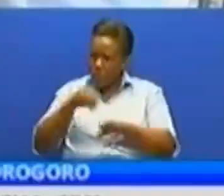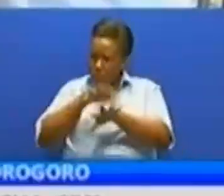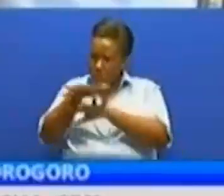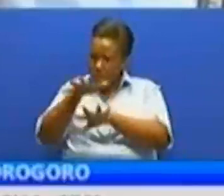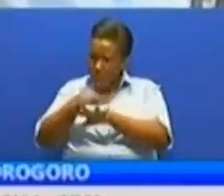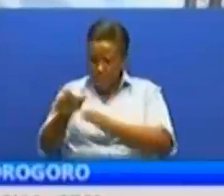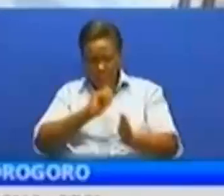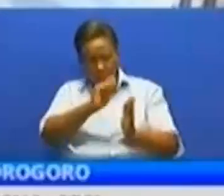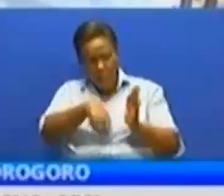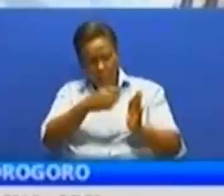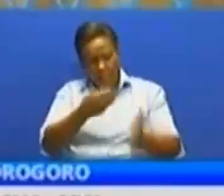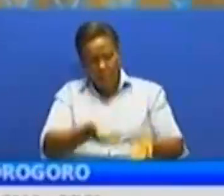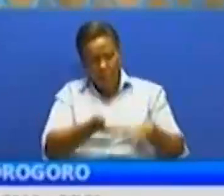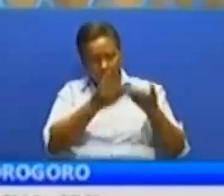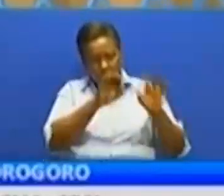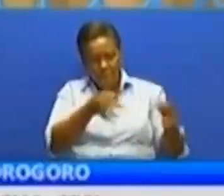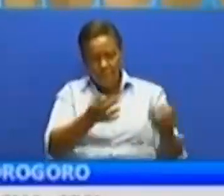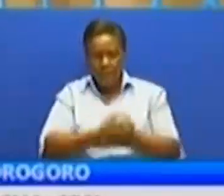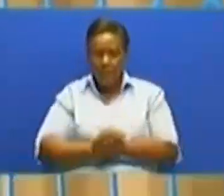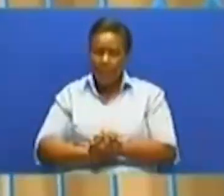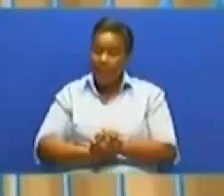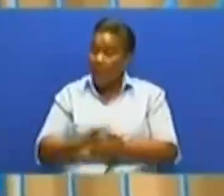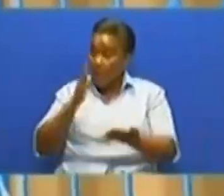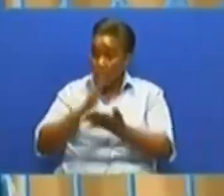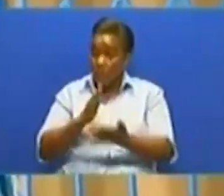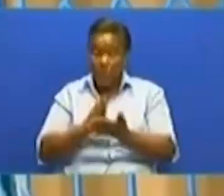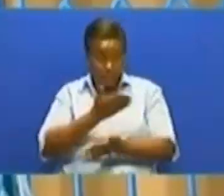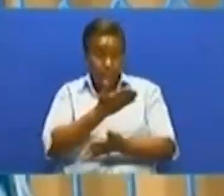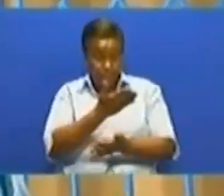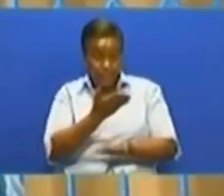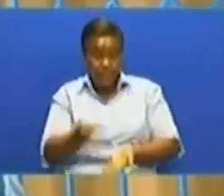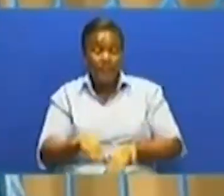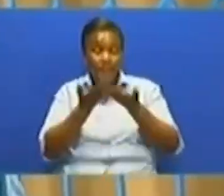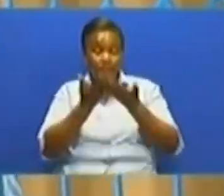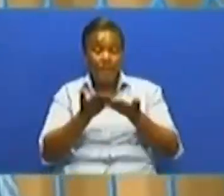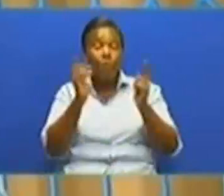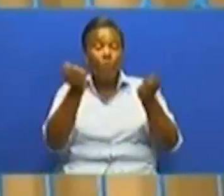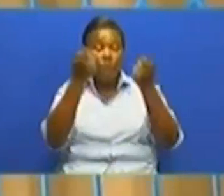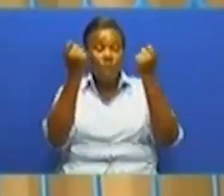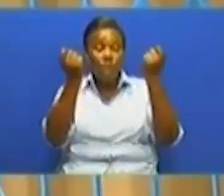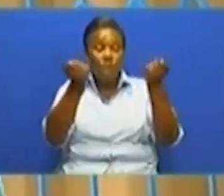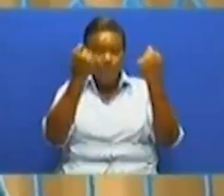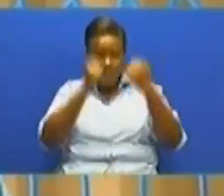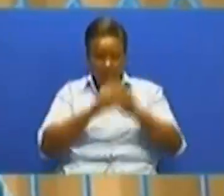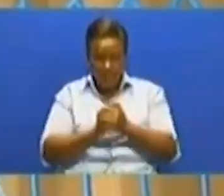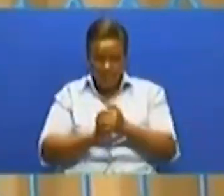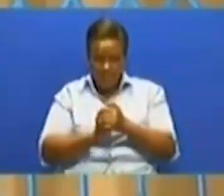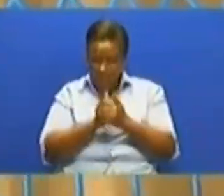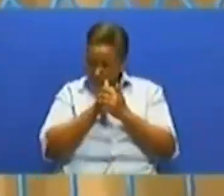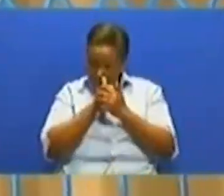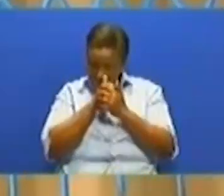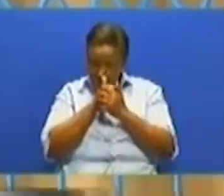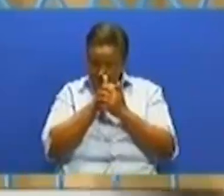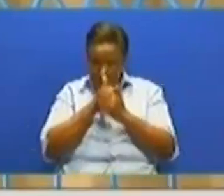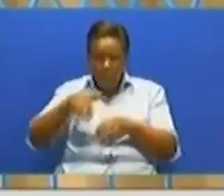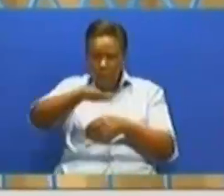mtambo huo utakavyofanya kazi. Utasaidia sana wafugaji hasa wanaotumia njia kuzalisha kwa chupa katika